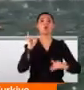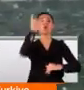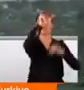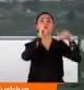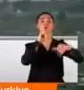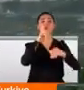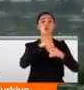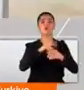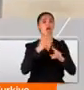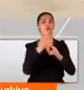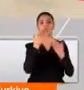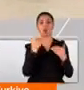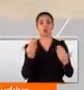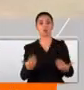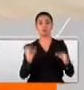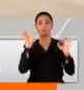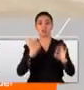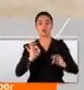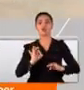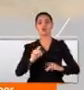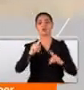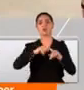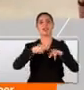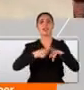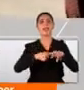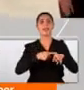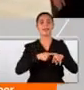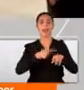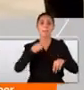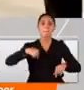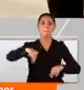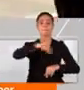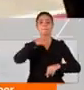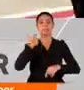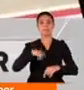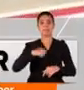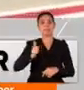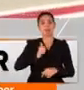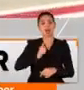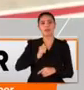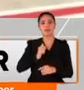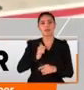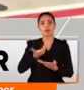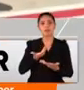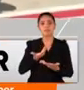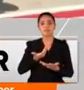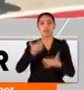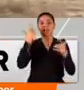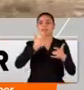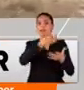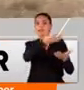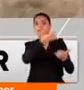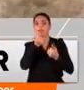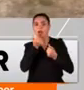de acelemiz yok dedi. Şu anda Türk Hava Yolları bizim sivil asker neyse nereden gidip